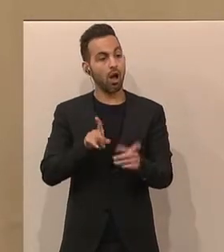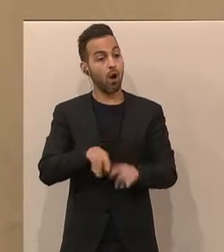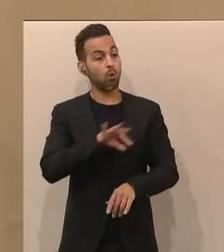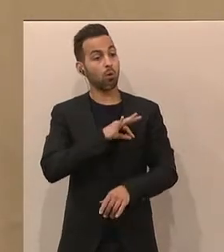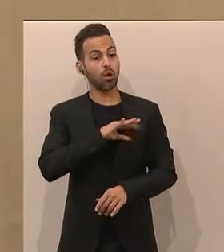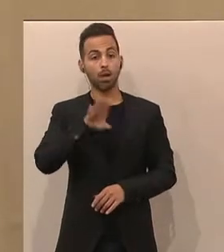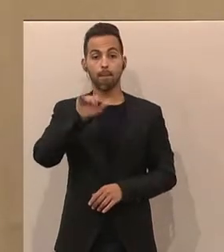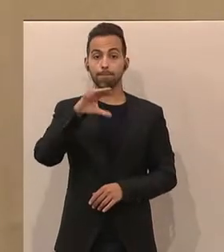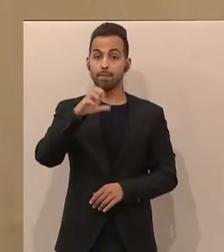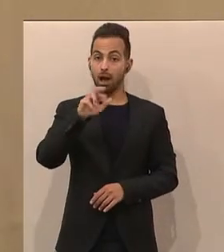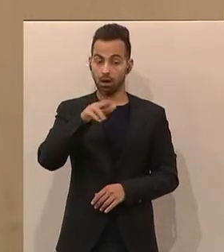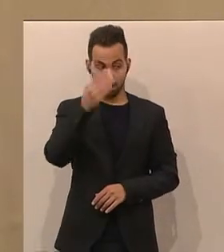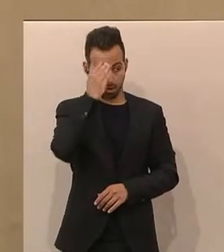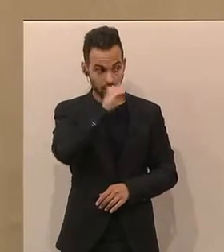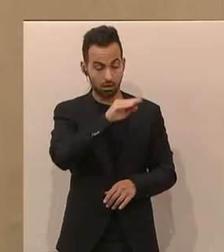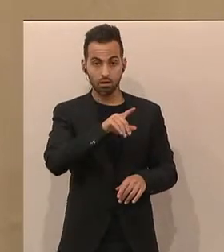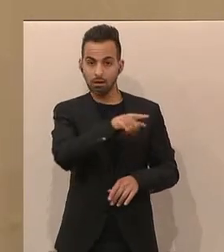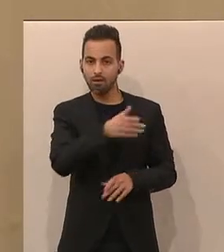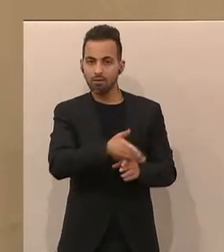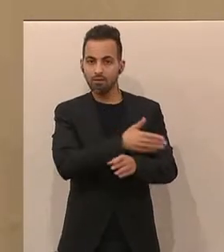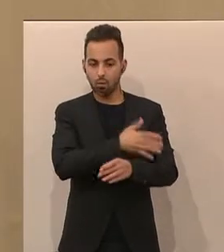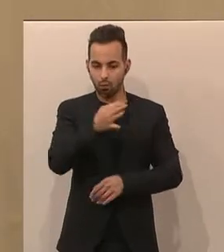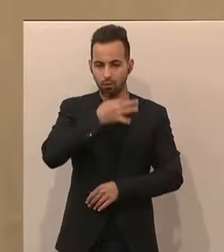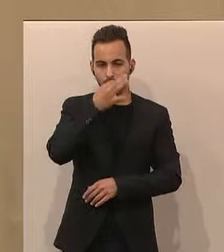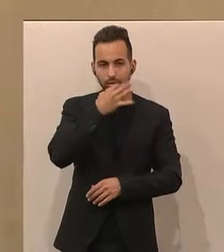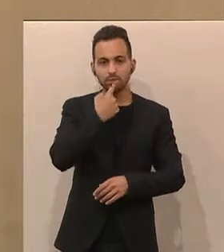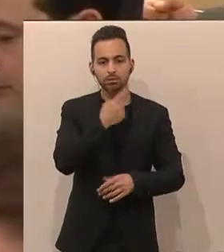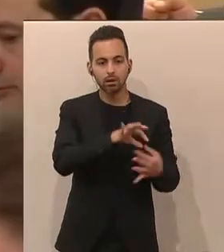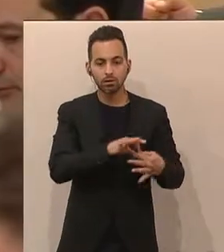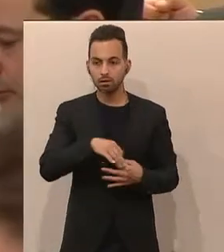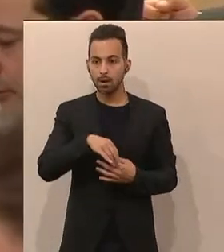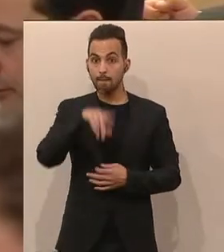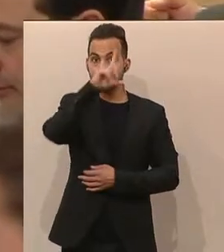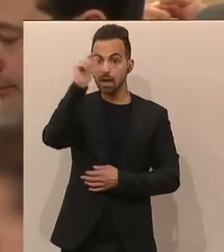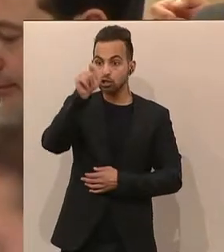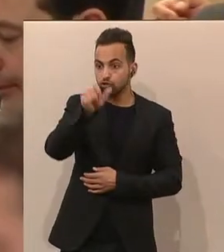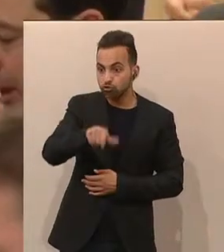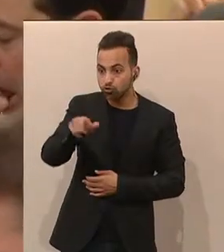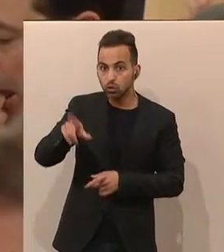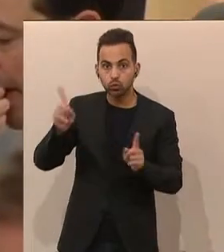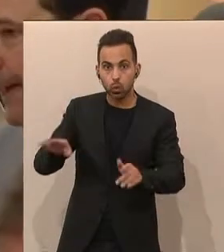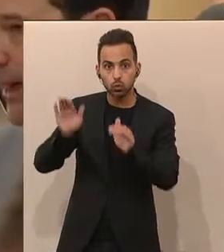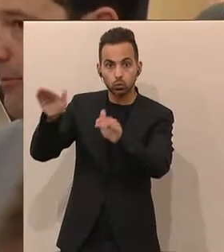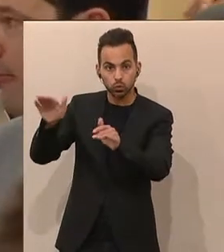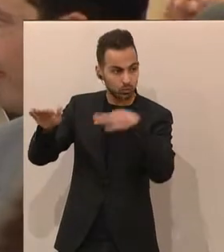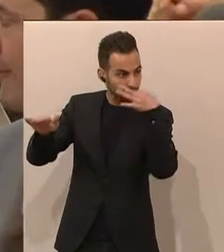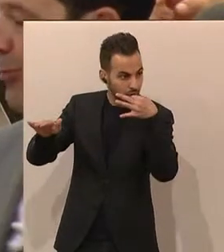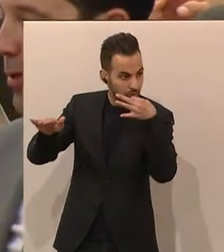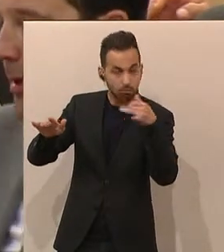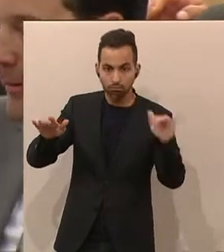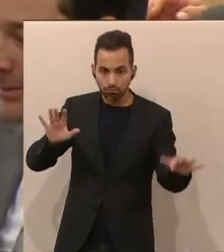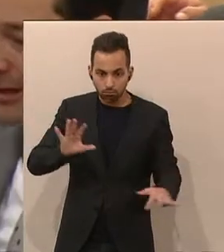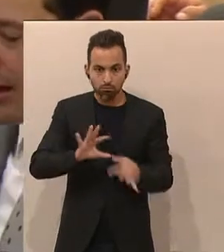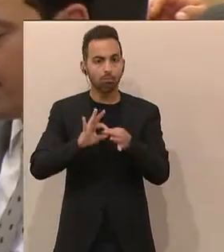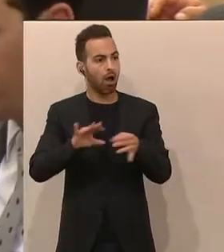Bacher, da spreche ich Sie an, den Ansatz, den Sie gerade ausgeführt haben, nämlich die Menschen zu schützen und damit auch in Verbindung